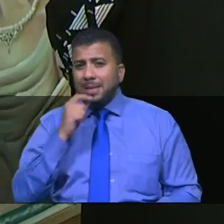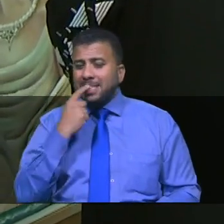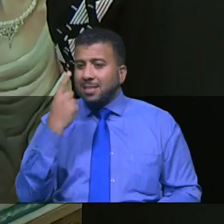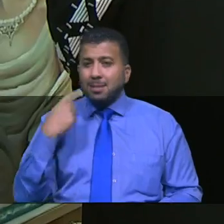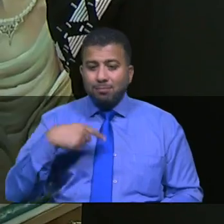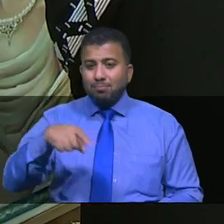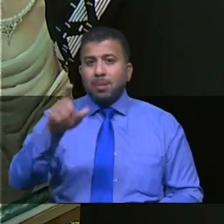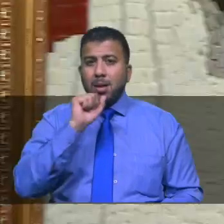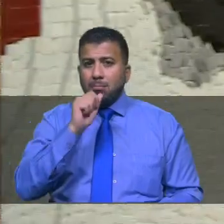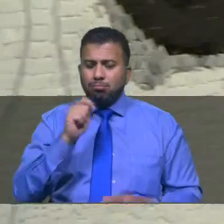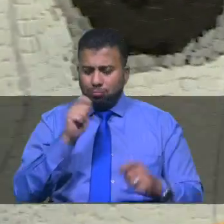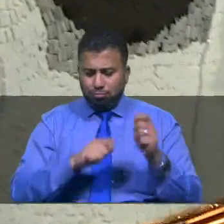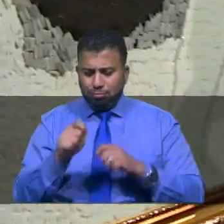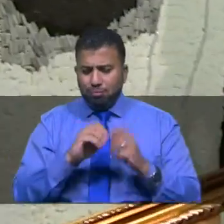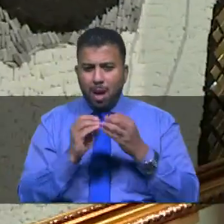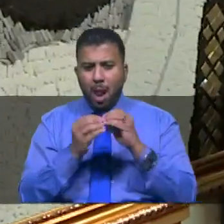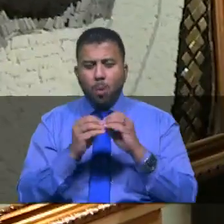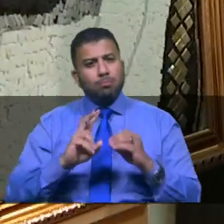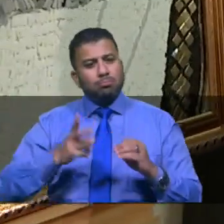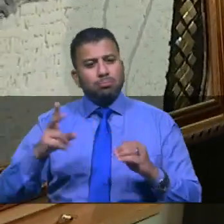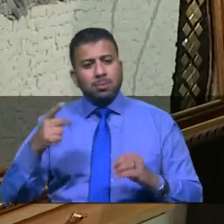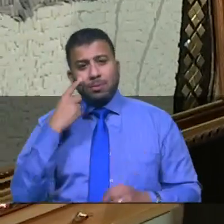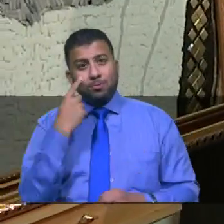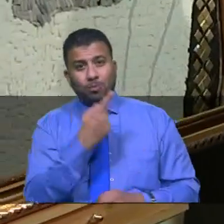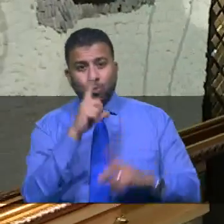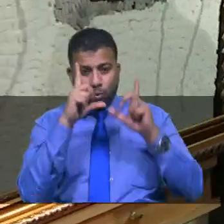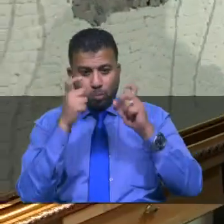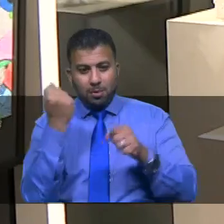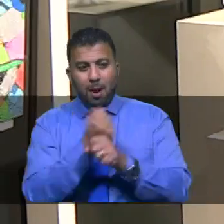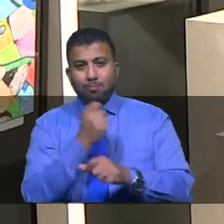العام الدراسي بتقنيات وألوان مختلفة. تمحورت